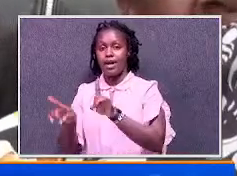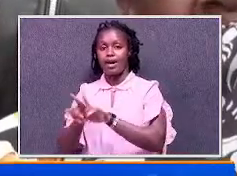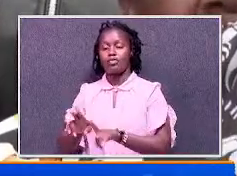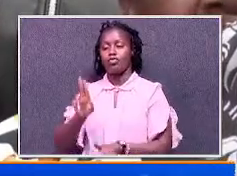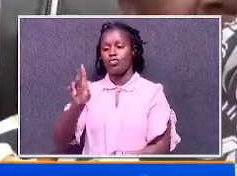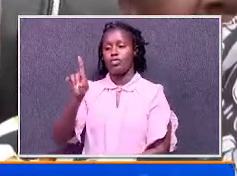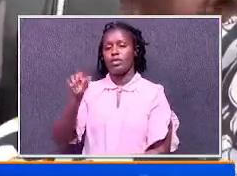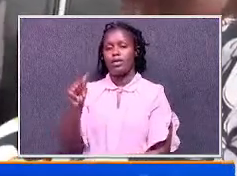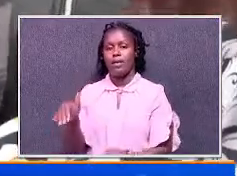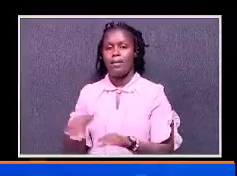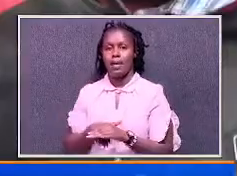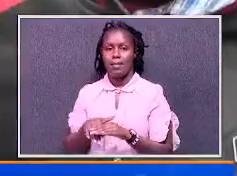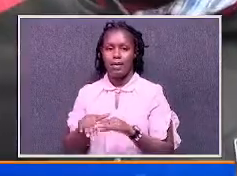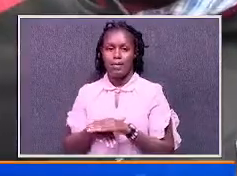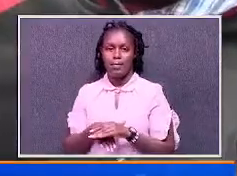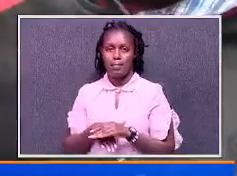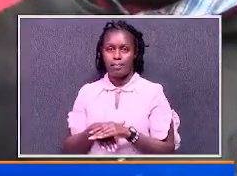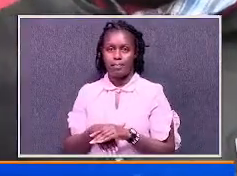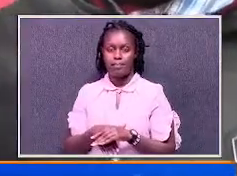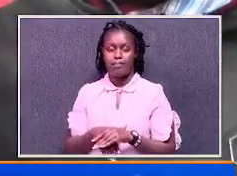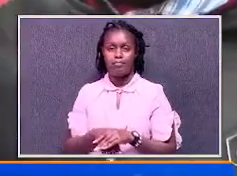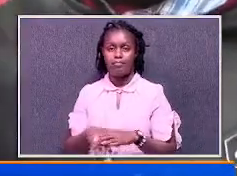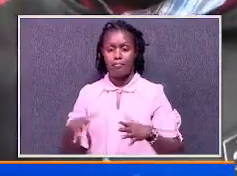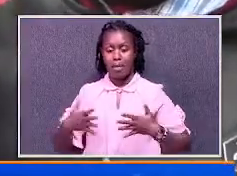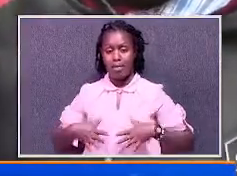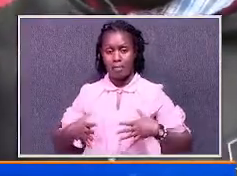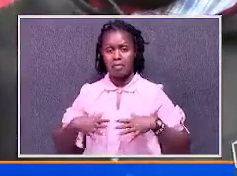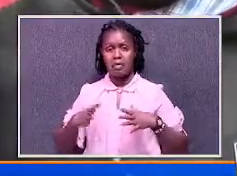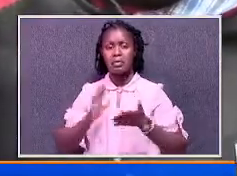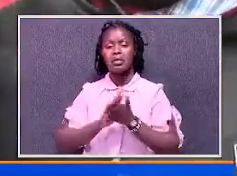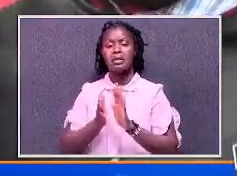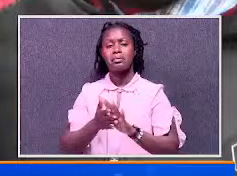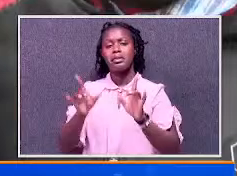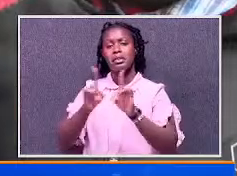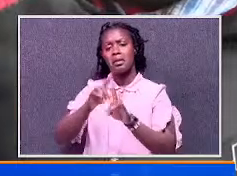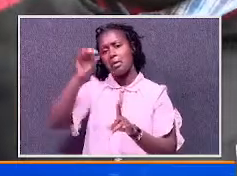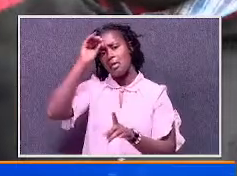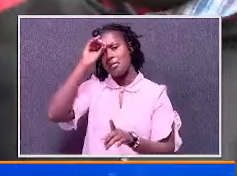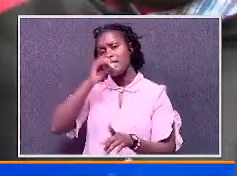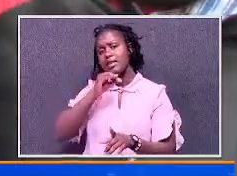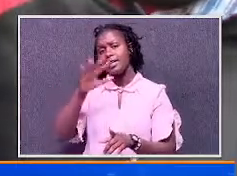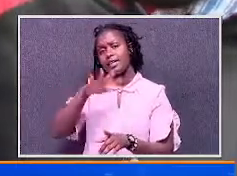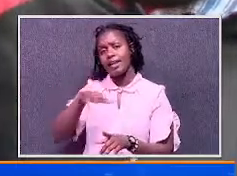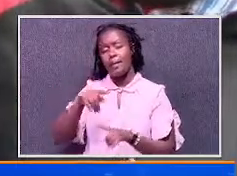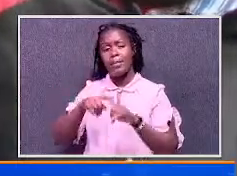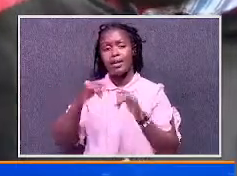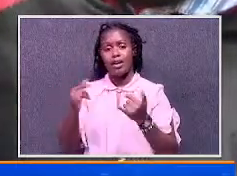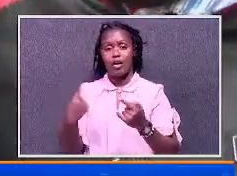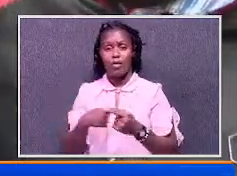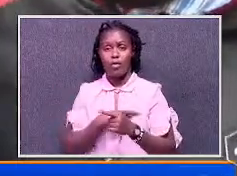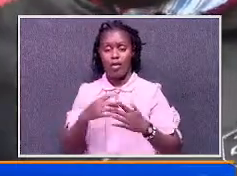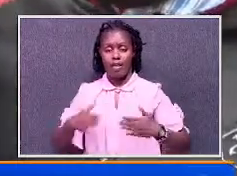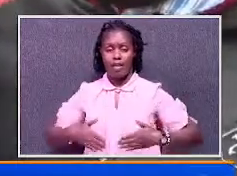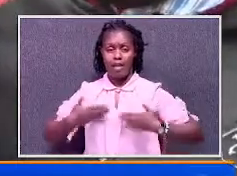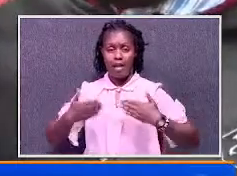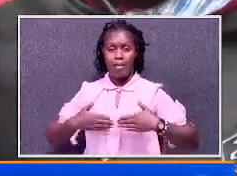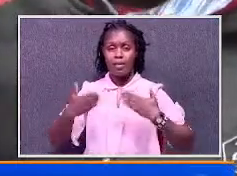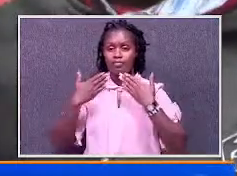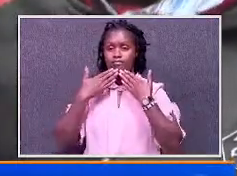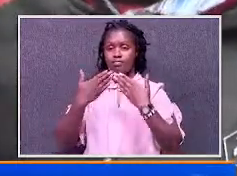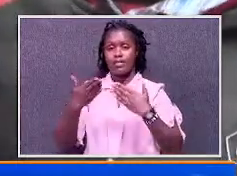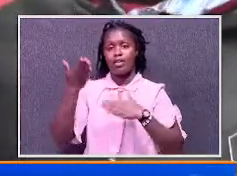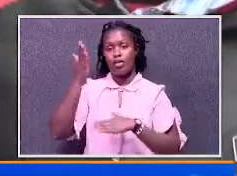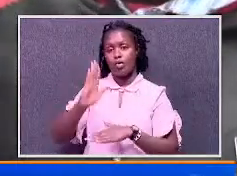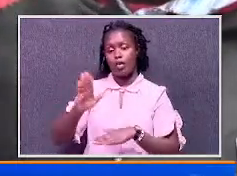UDA. Watu wamekuwa kama yatima Sirisha, lakini saa hizi tuko na furaha kubwa. Tunataka rudishie Mungu shukurani kwa